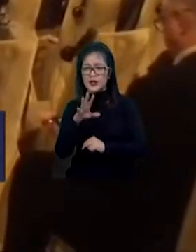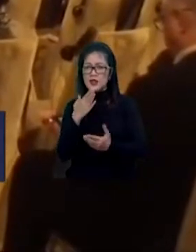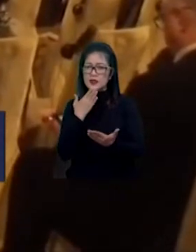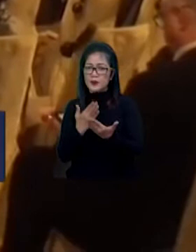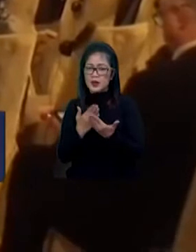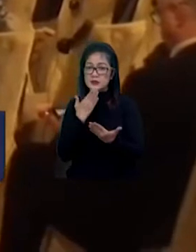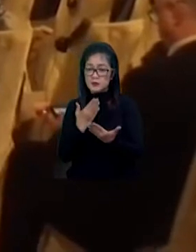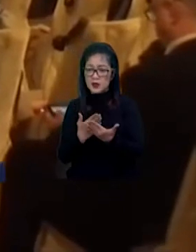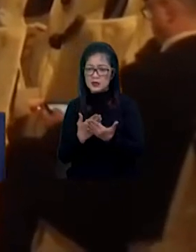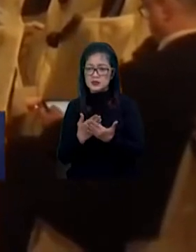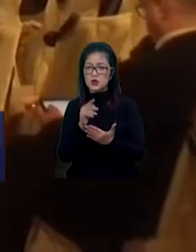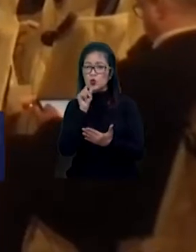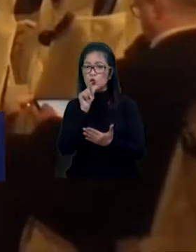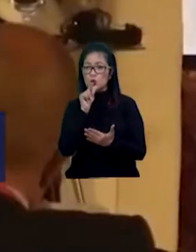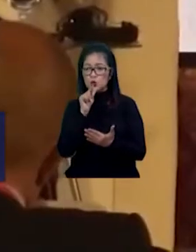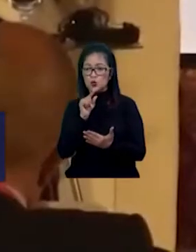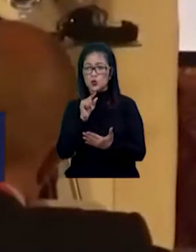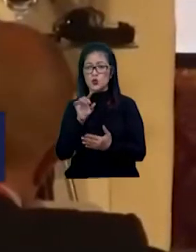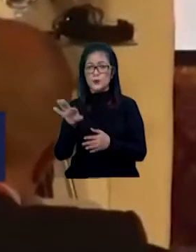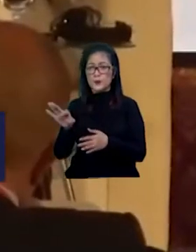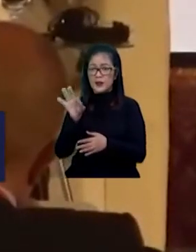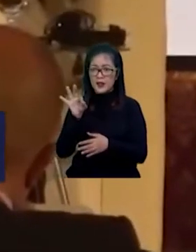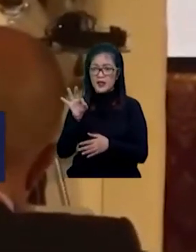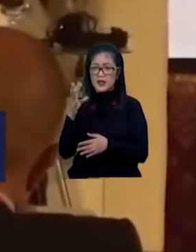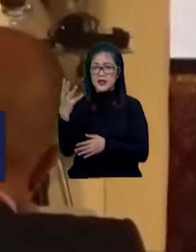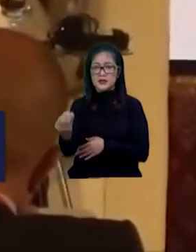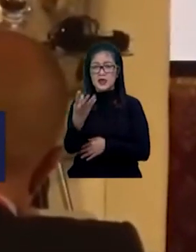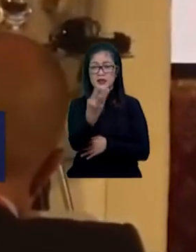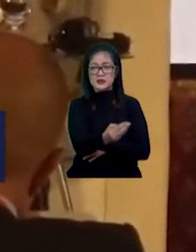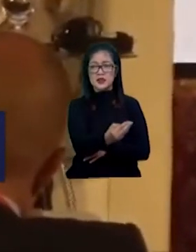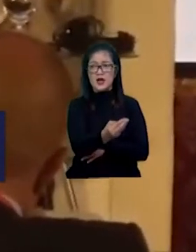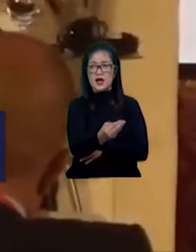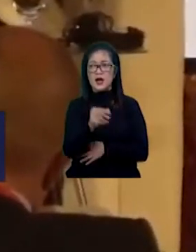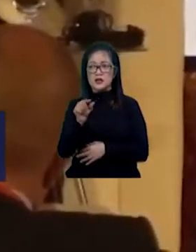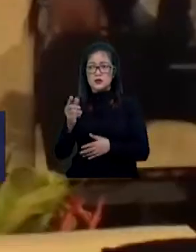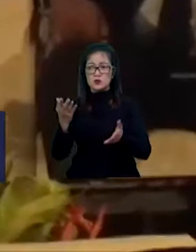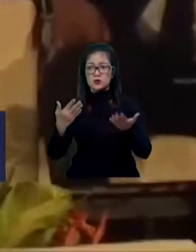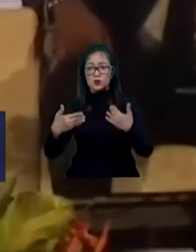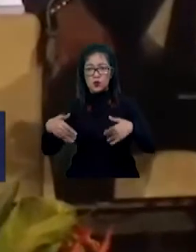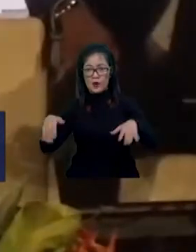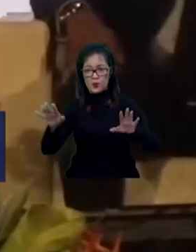Wisata Ngelanggeran, Desa Wisata Teteh Batu, dan Desa Wairebo sebagai Desa Wisata Terbaik